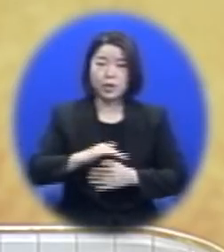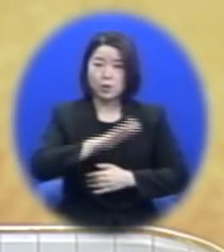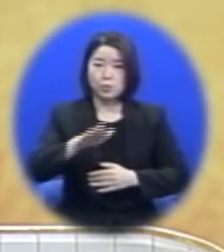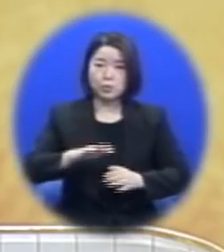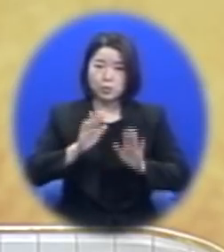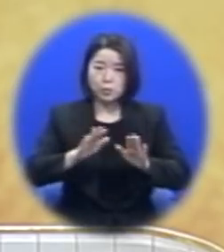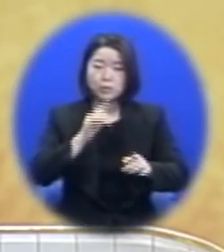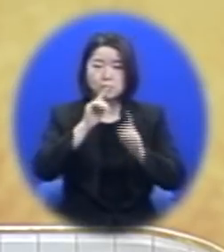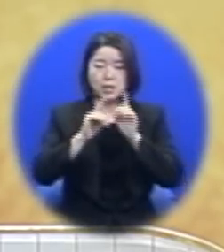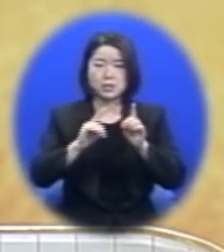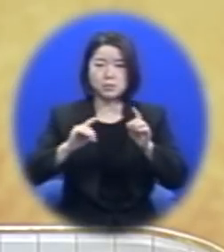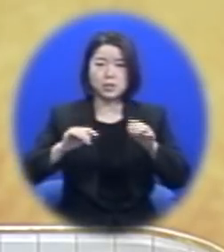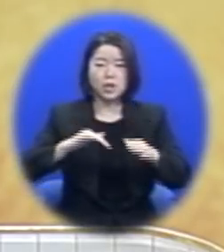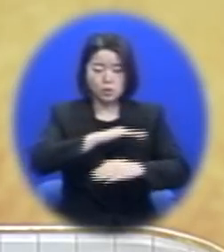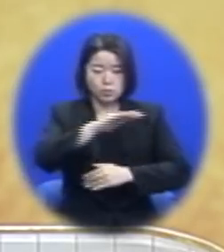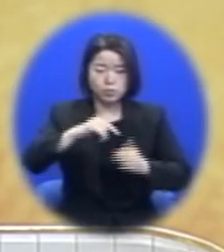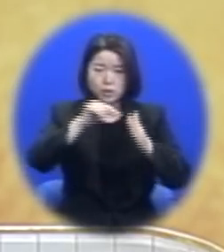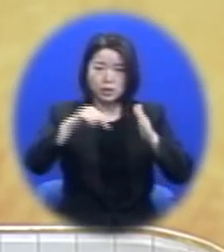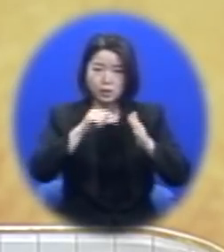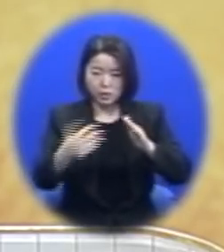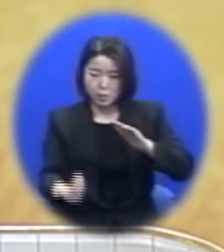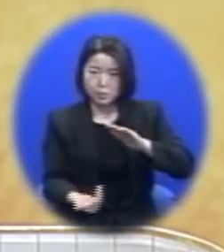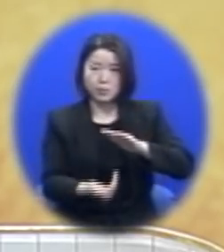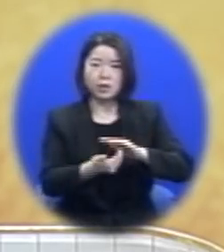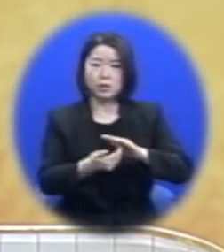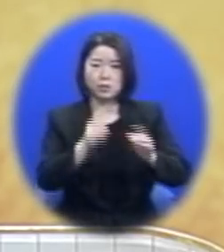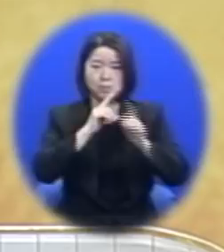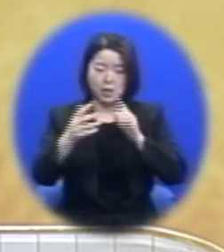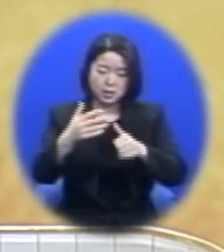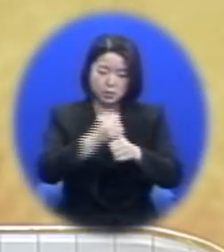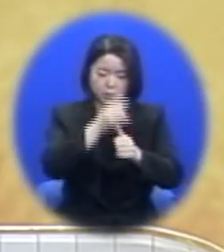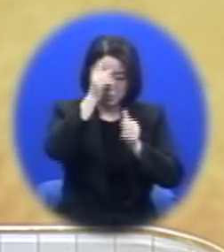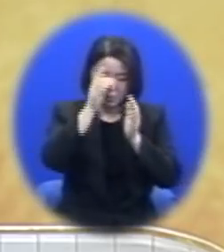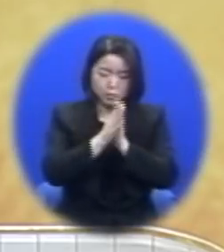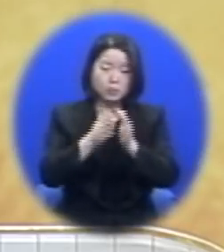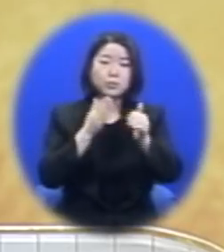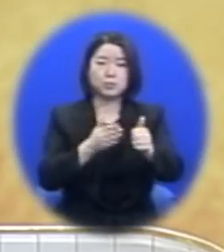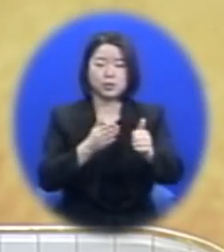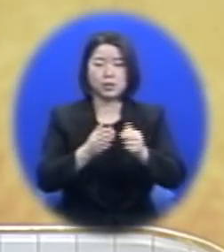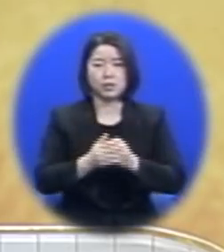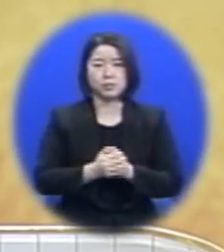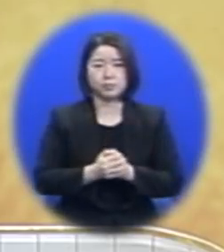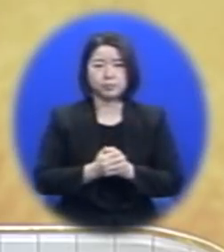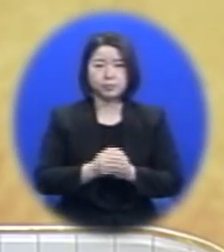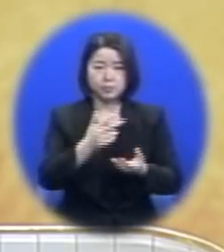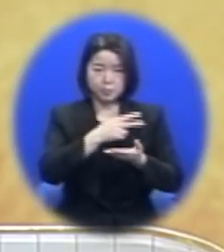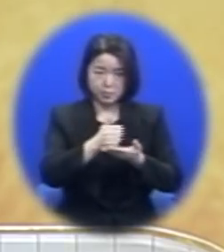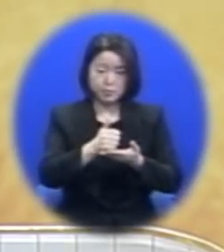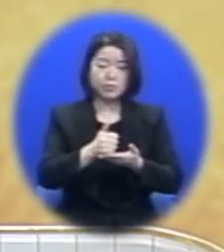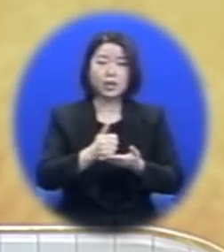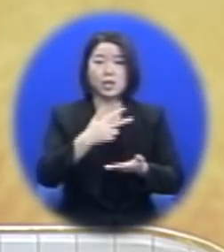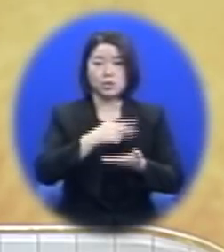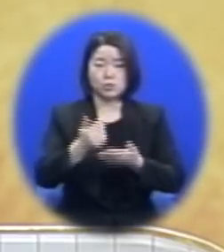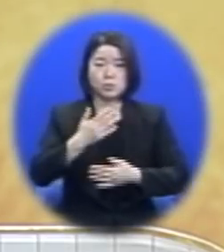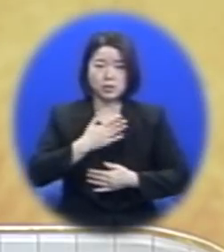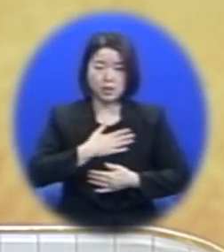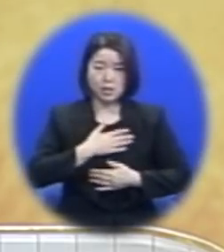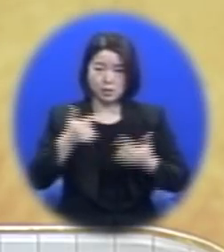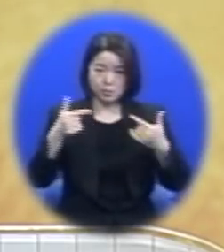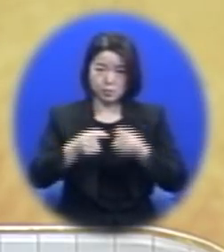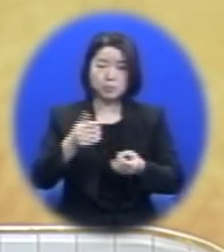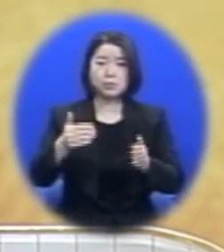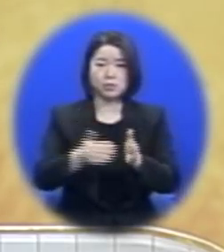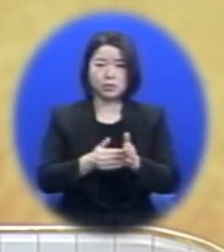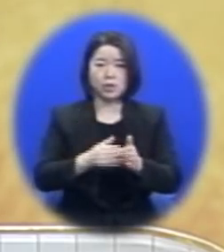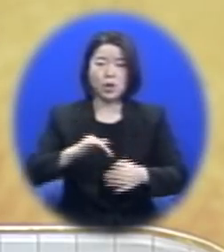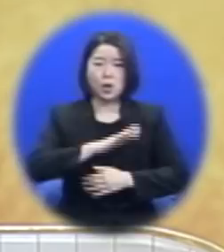가운데 이루어지기를 말씀을 붙들고 기도했으면 좋겠습니다. 주님께서 저를 낫게 하셨습니다.